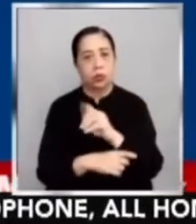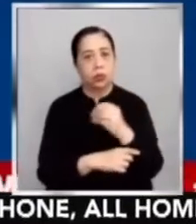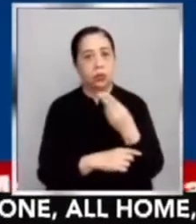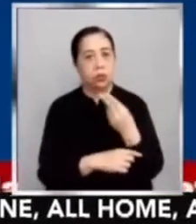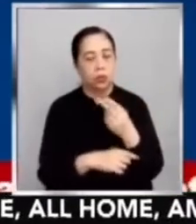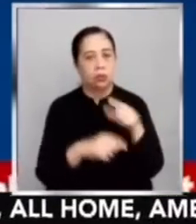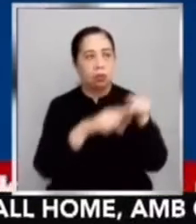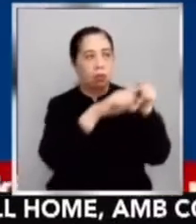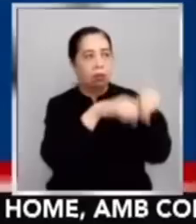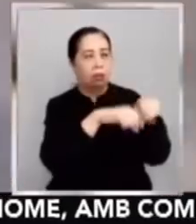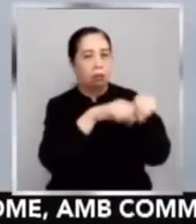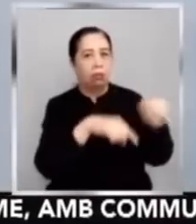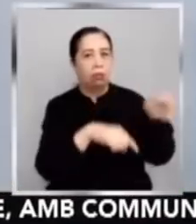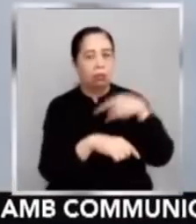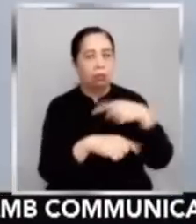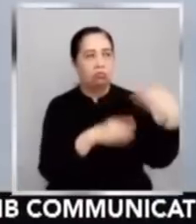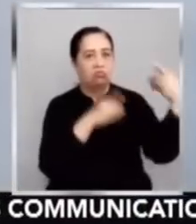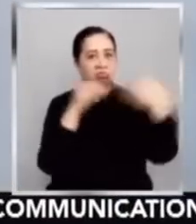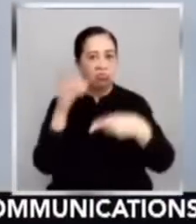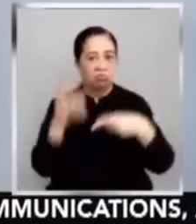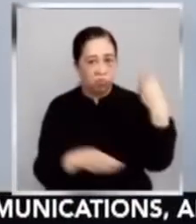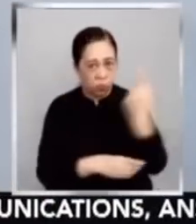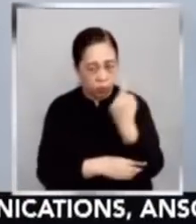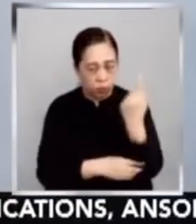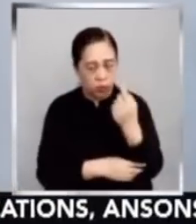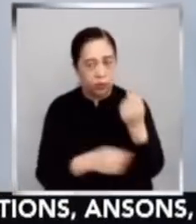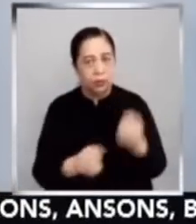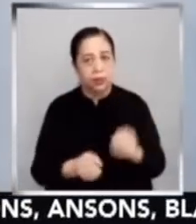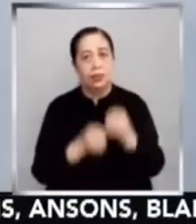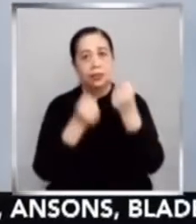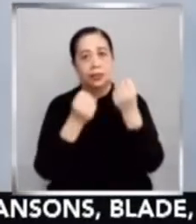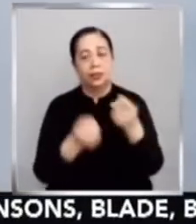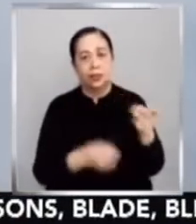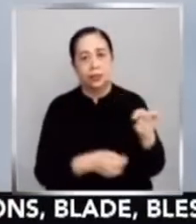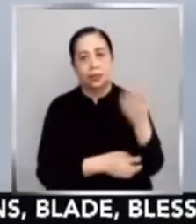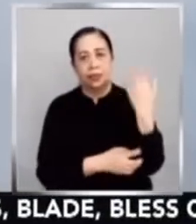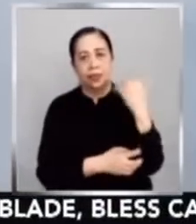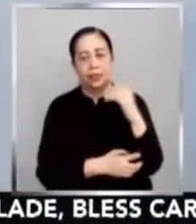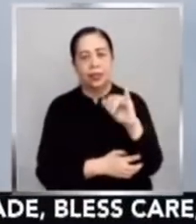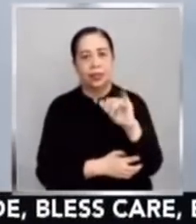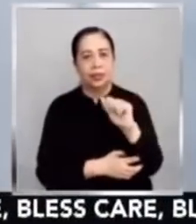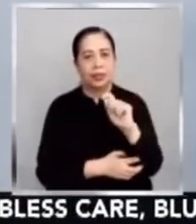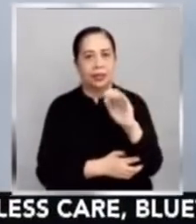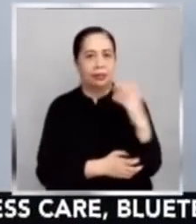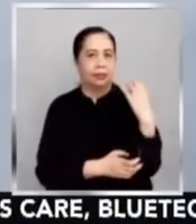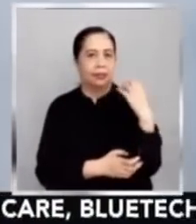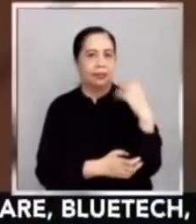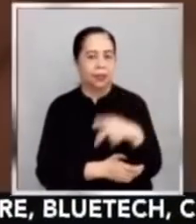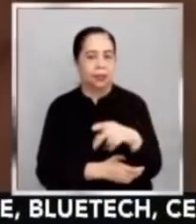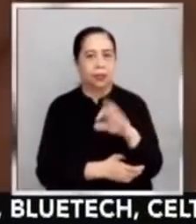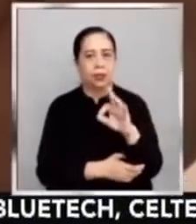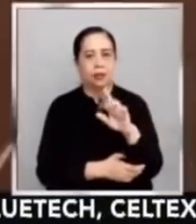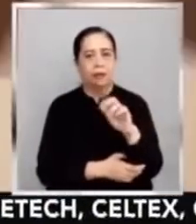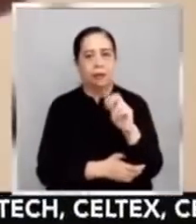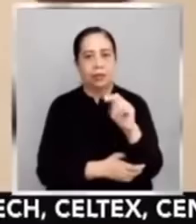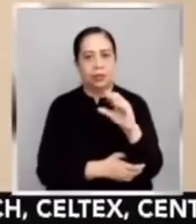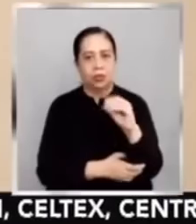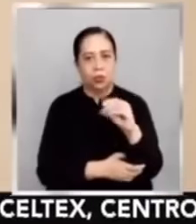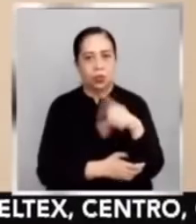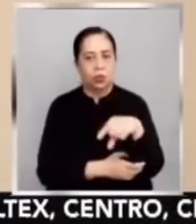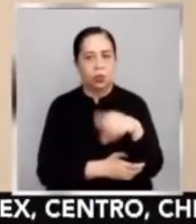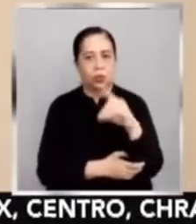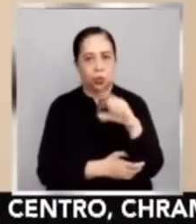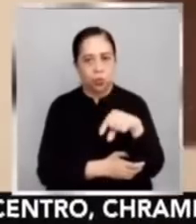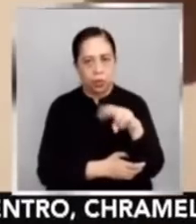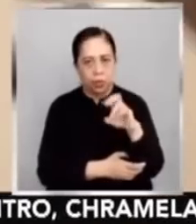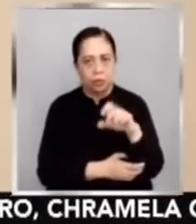dumipende sa mga donasyon. Mungkahin ni dating Health Secretary at dating IATF Chairperson Francisco Duque III, dapat pag-aralan na